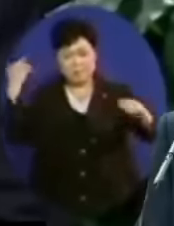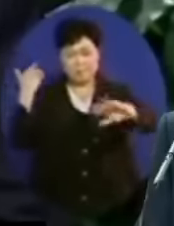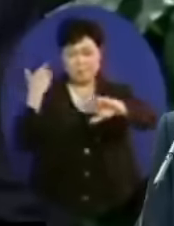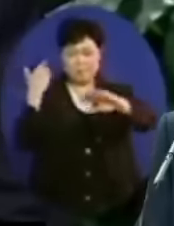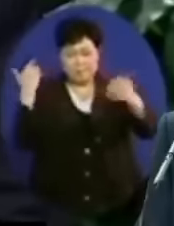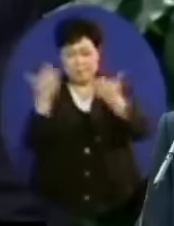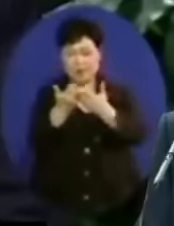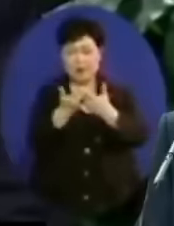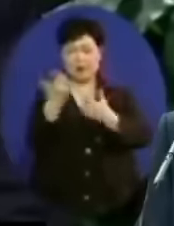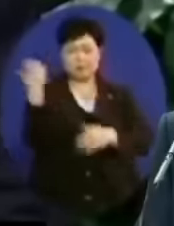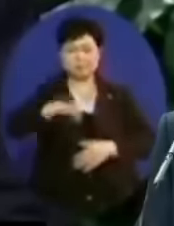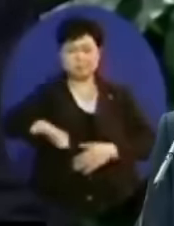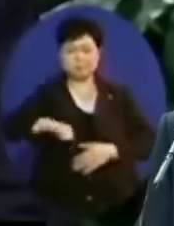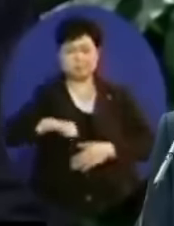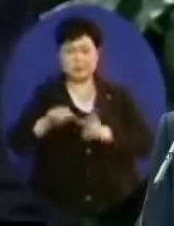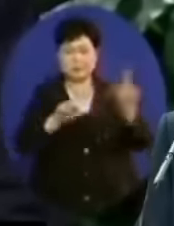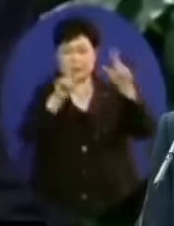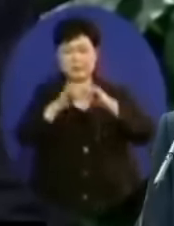불순종하고 사는 것이